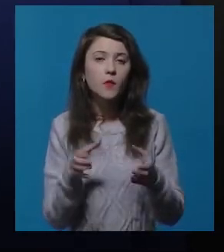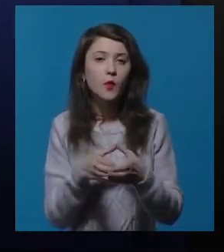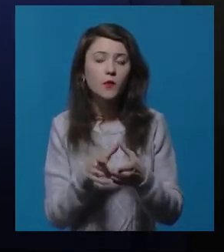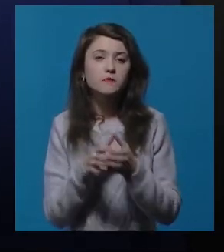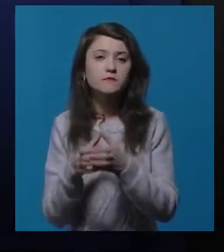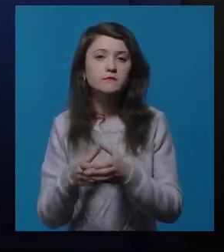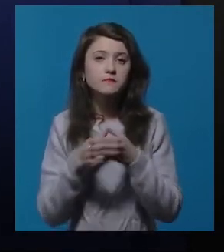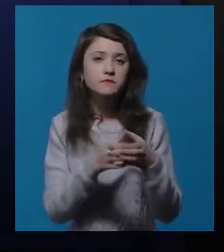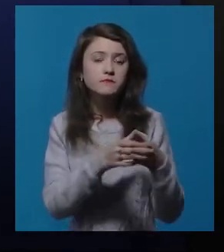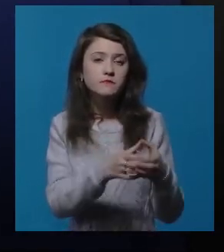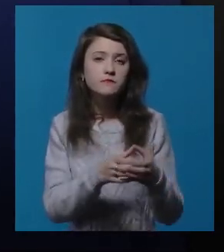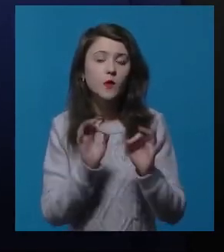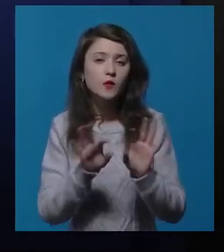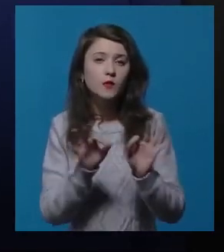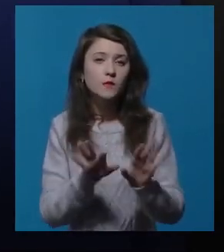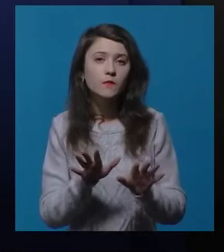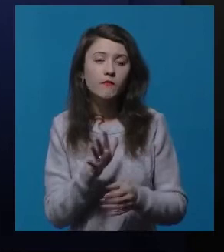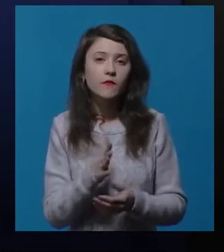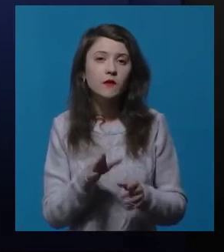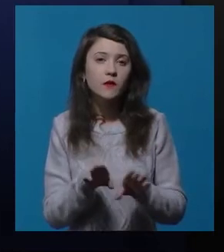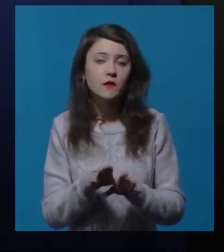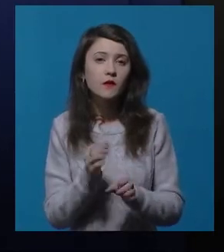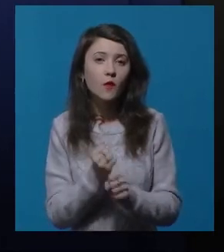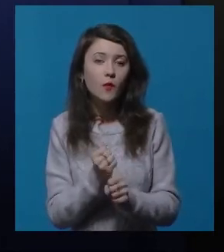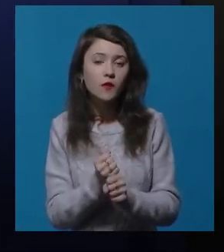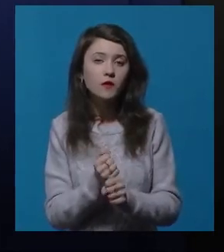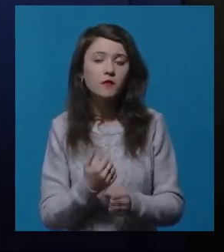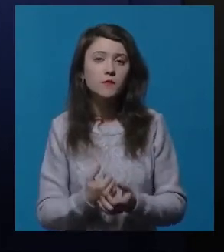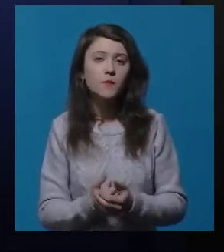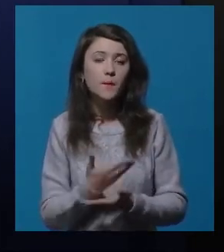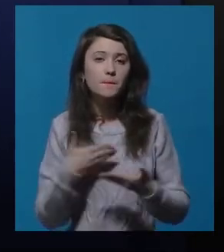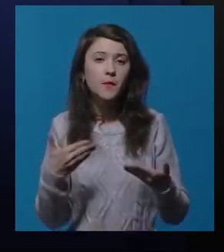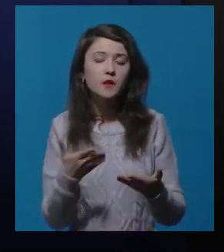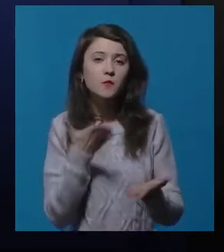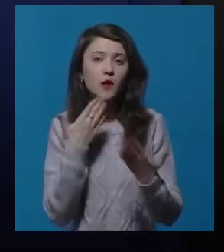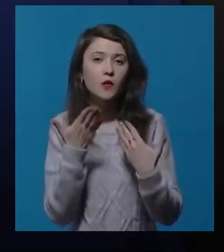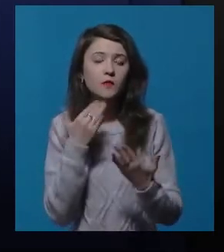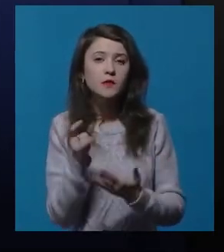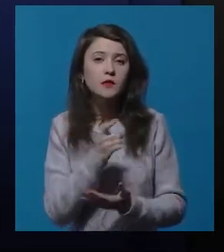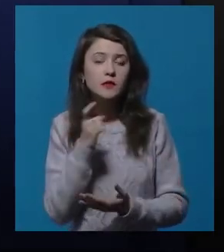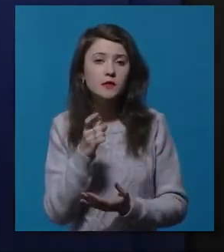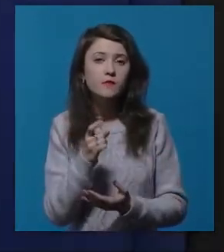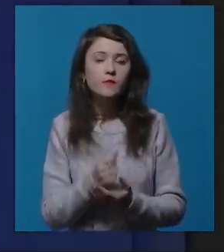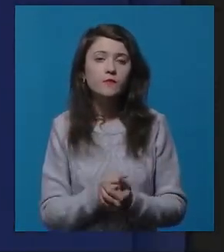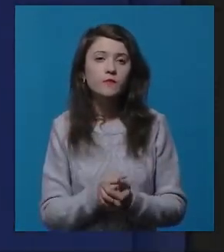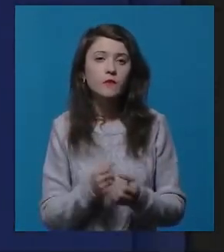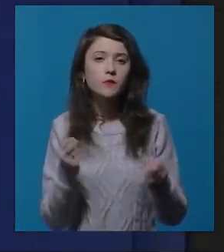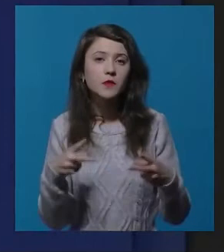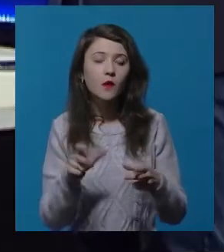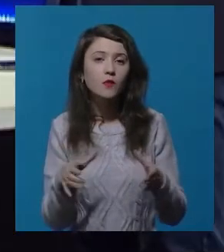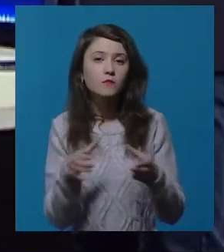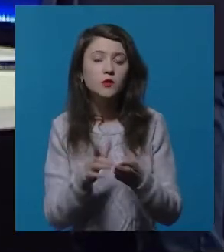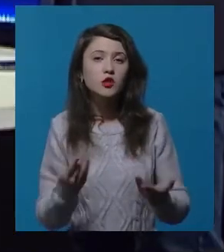і в межах роботи таких мобільних дистанційних пунктів ми спілкуємося з відповідними громадами, жителями